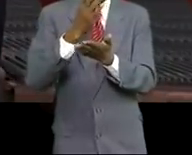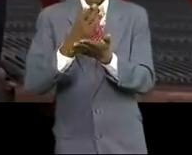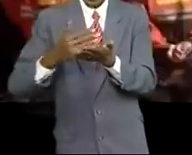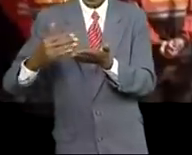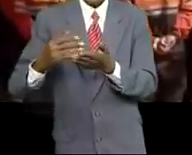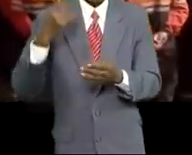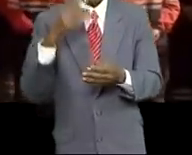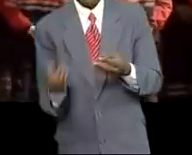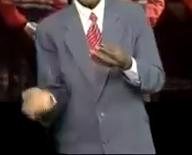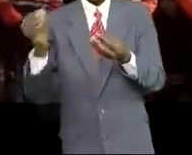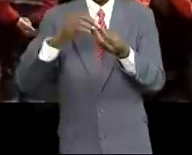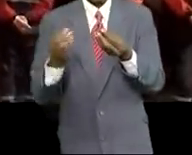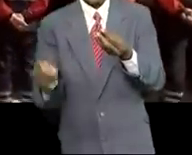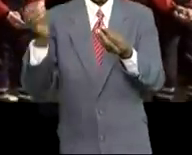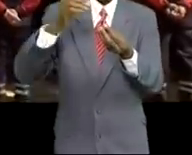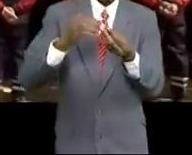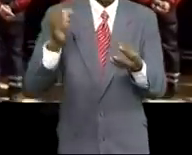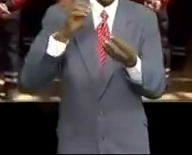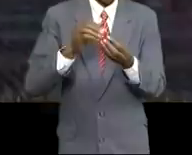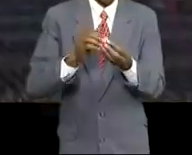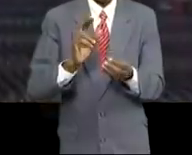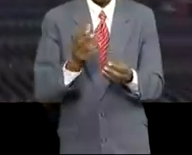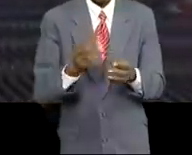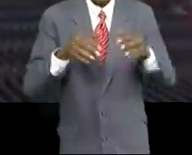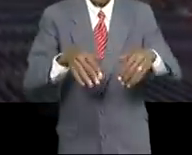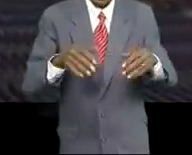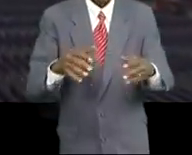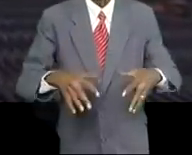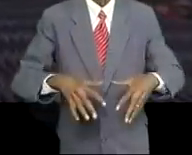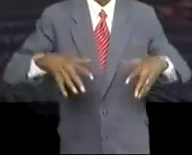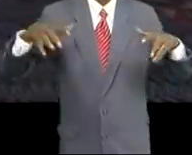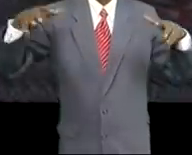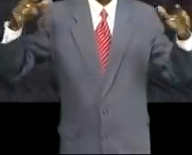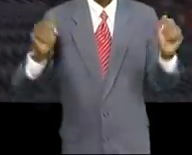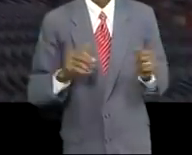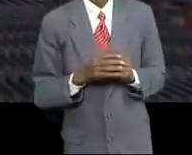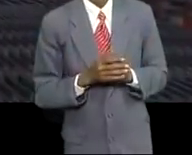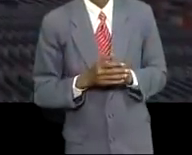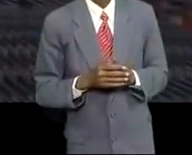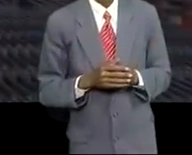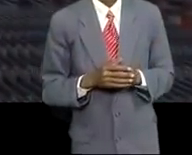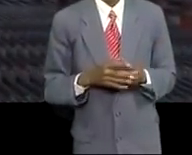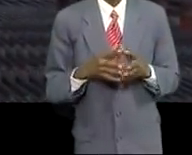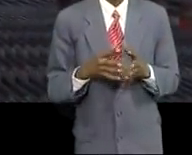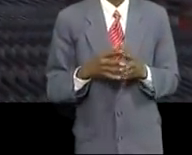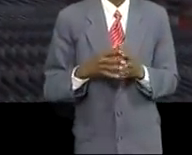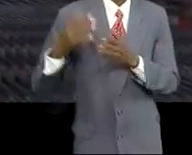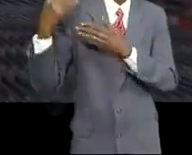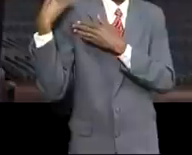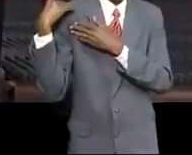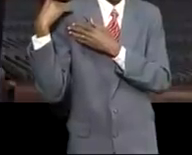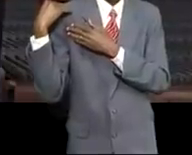et à l'économie nationale. Il a par ailleurs remercié et félicité au nom du comité de direction tous les responsables de chaque unité